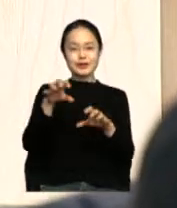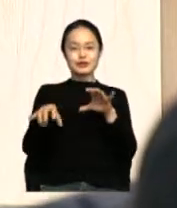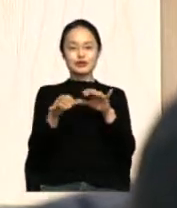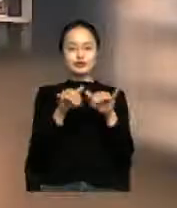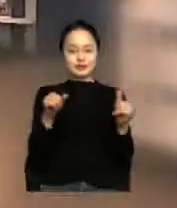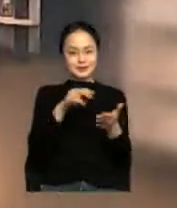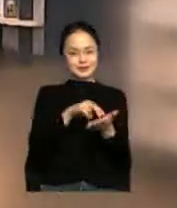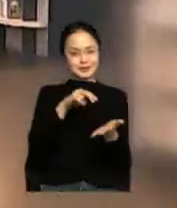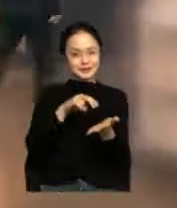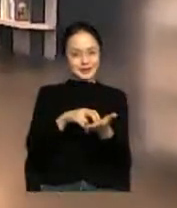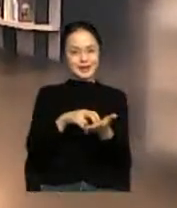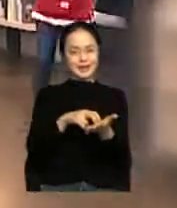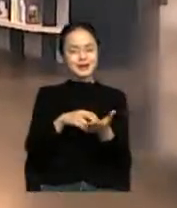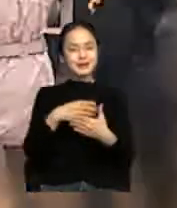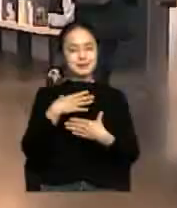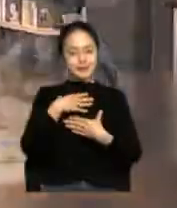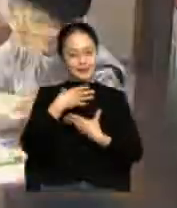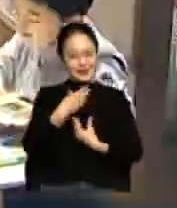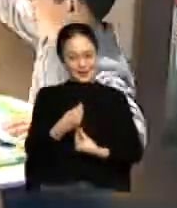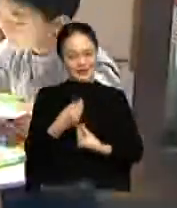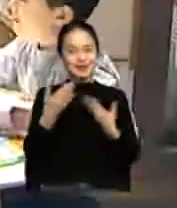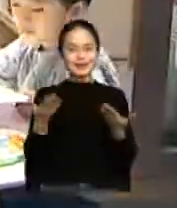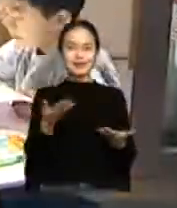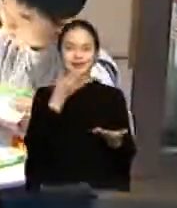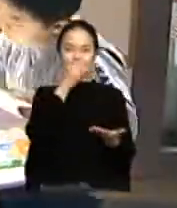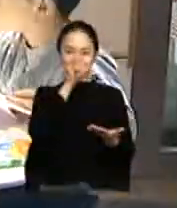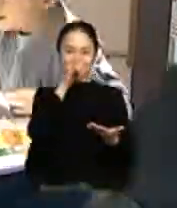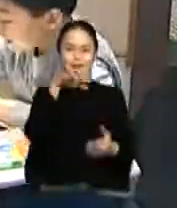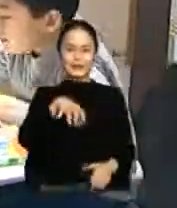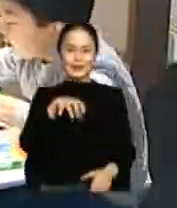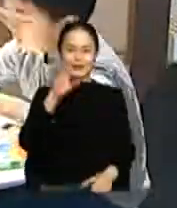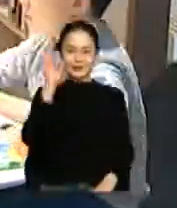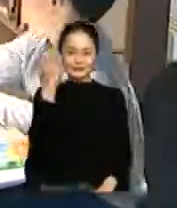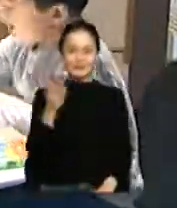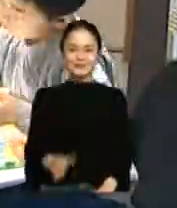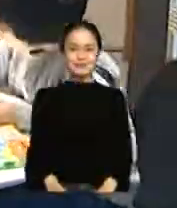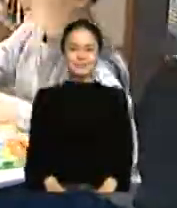꼽는 공간이 될 것으로 기대됩니다. 딜라이브 설경기 케이블TV 조성엽입니다.